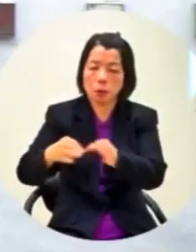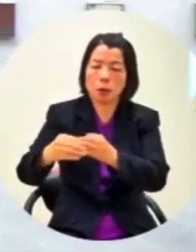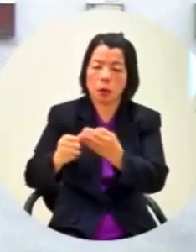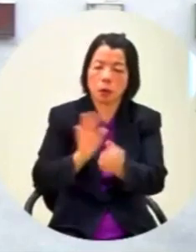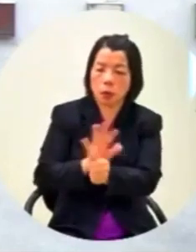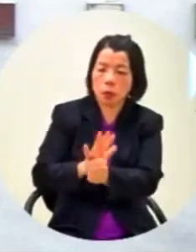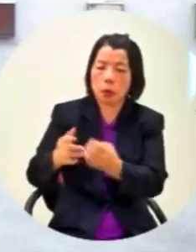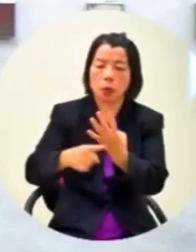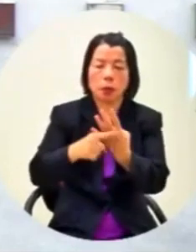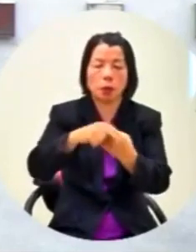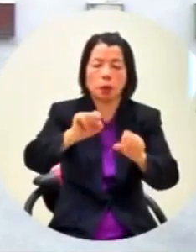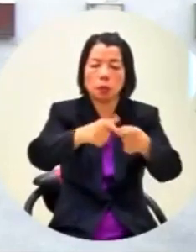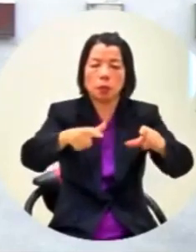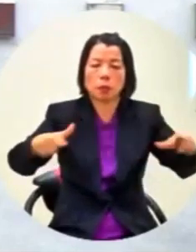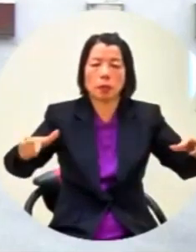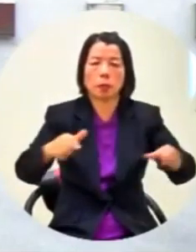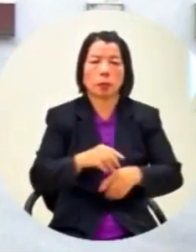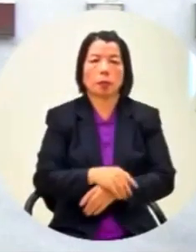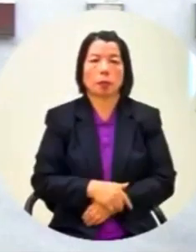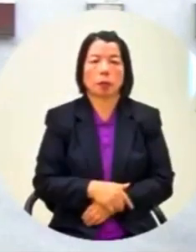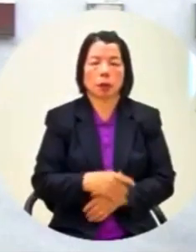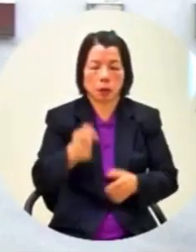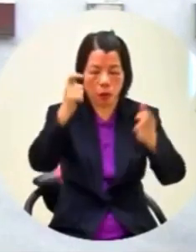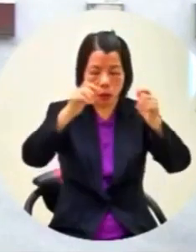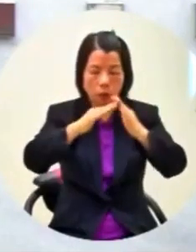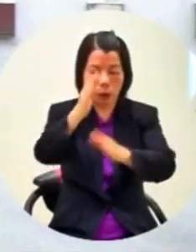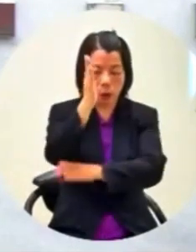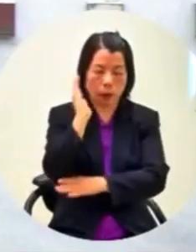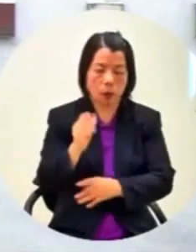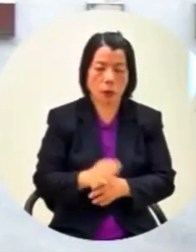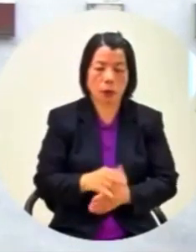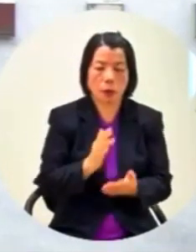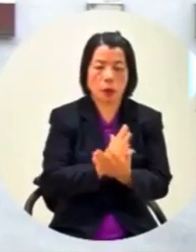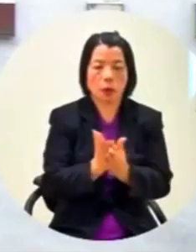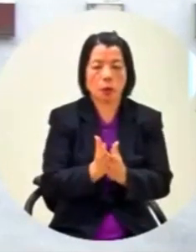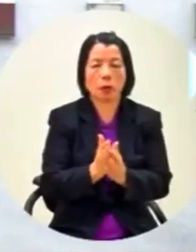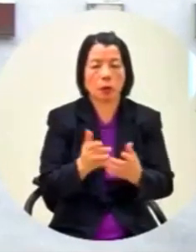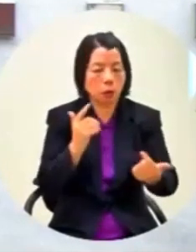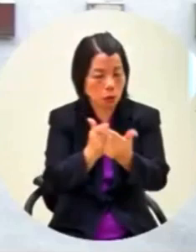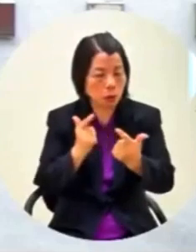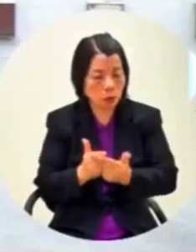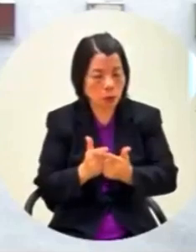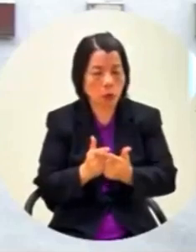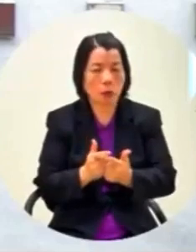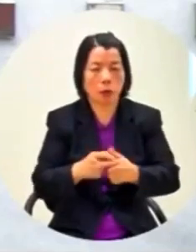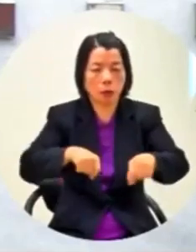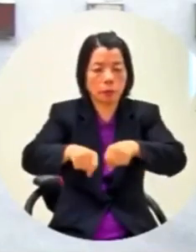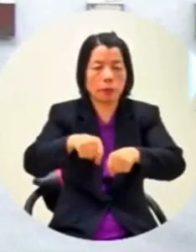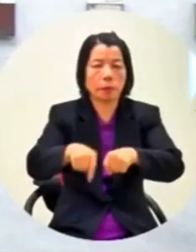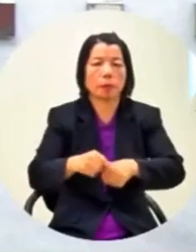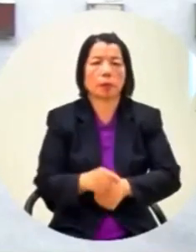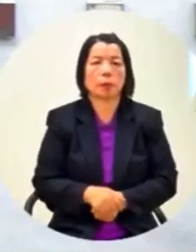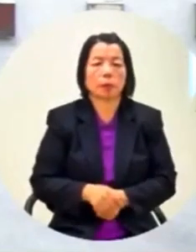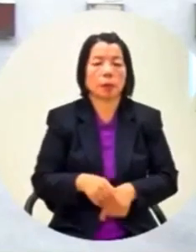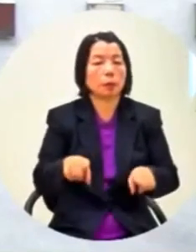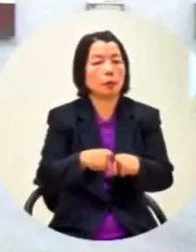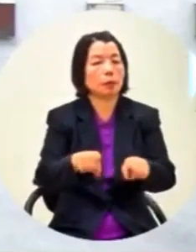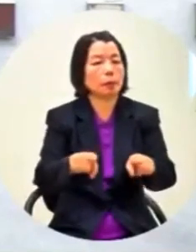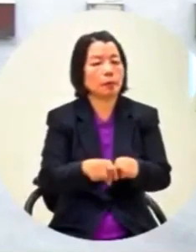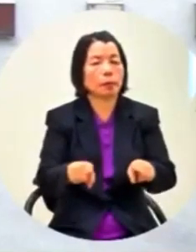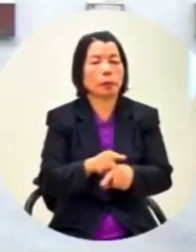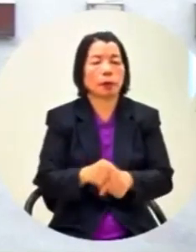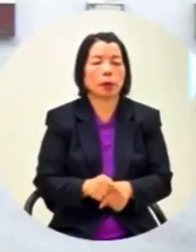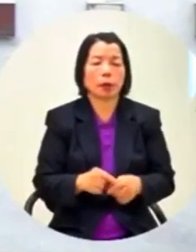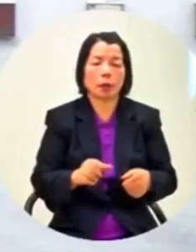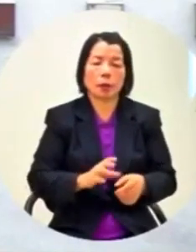不同的产业别，市政府提供适当的产业纾困方案，普遍涵盖